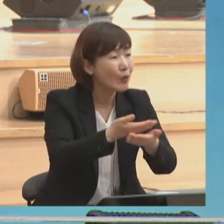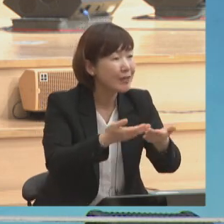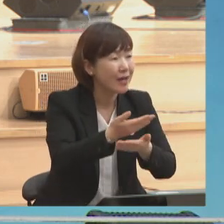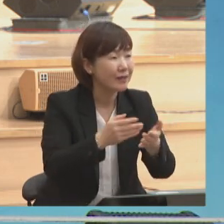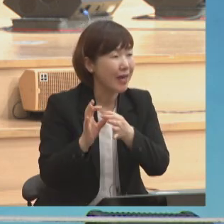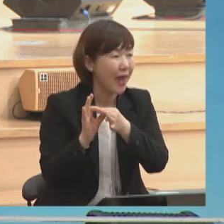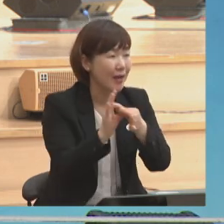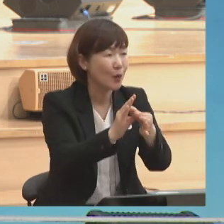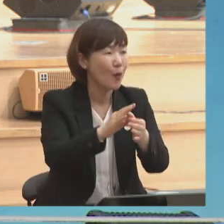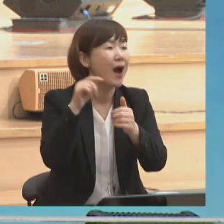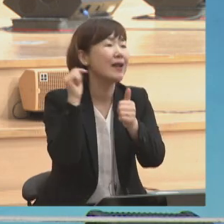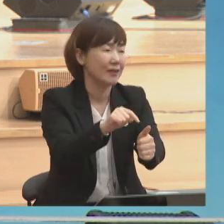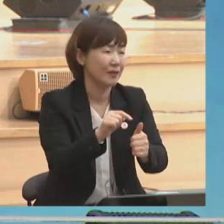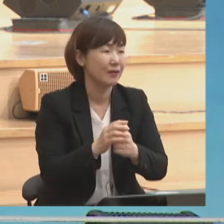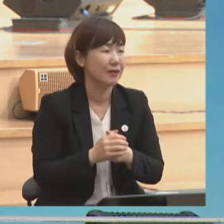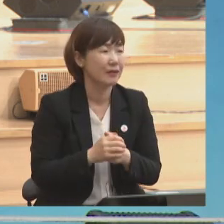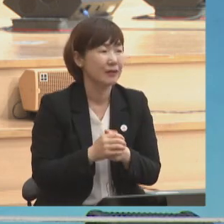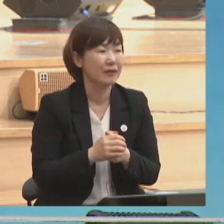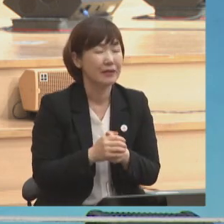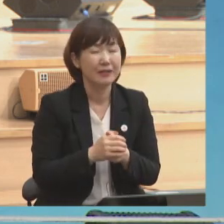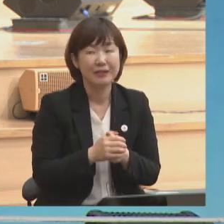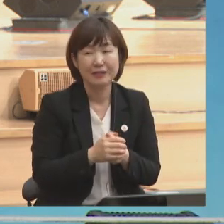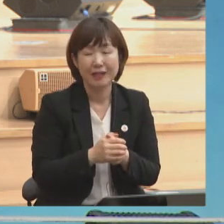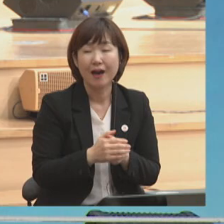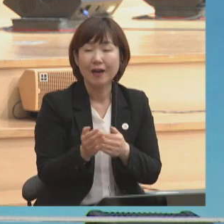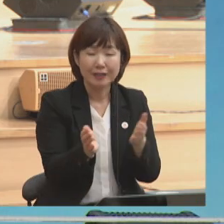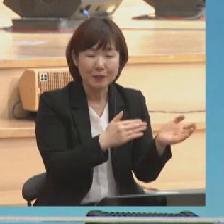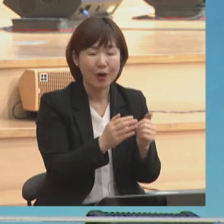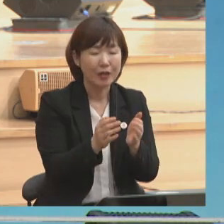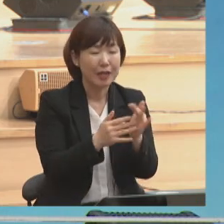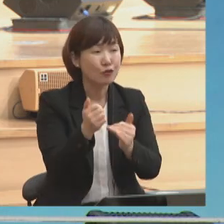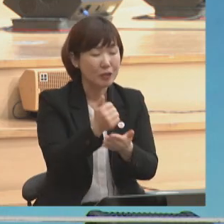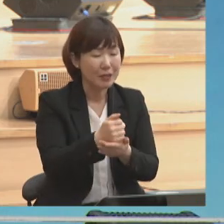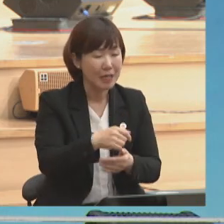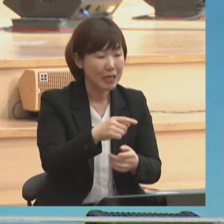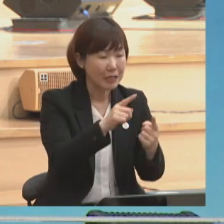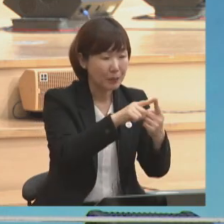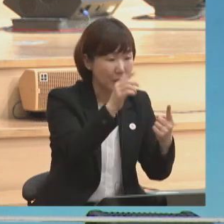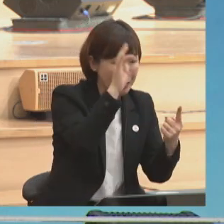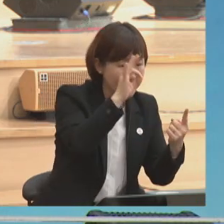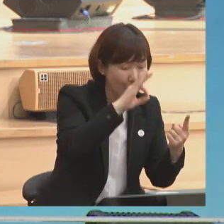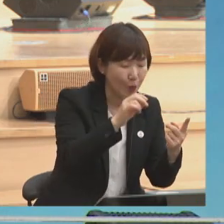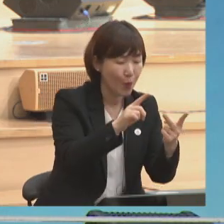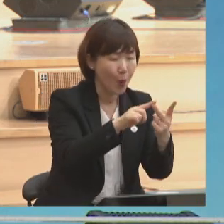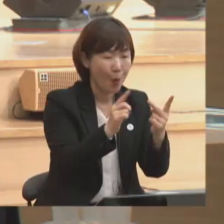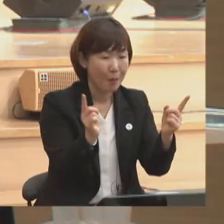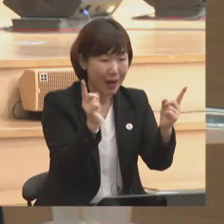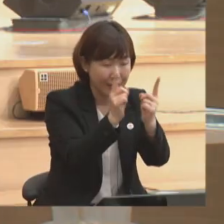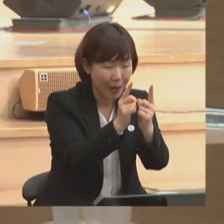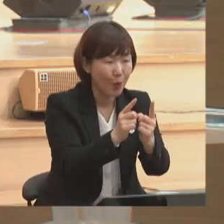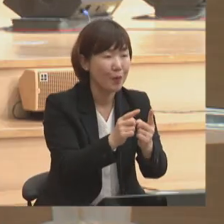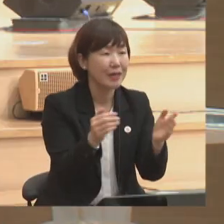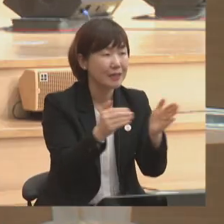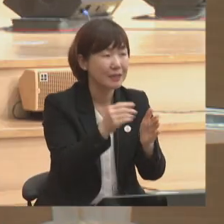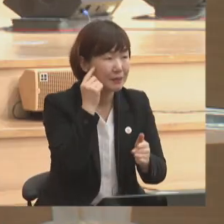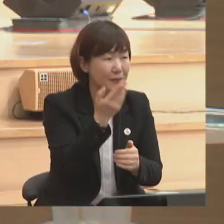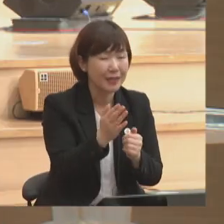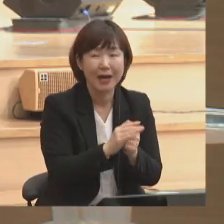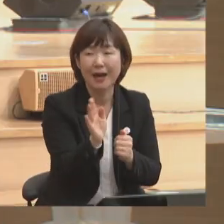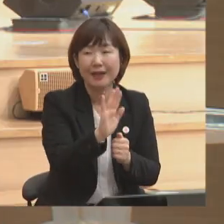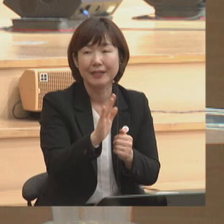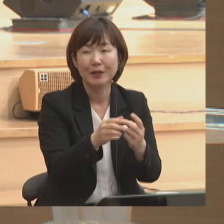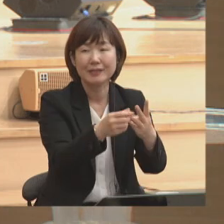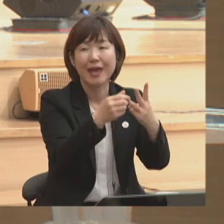얻으려면. 자, 그러면 예수님이 찾기만 하고 접촉만 하고 그냥 그렇게 끝냈나? 아니요, 따라하십시다. 복음을